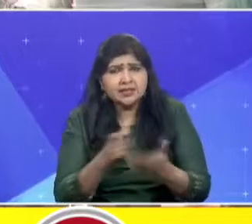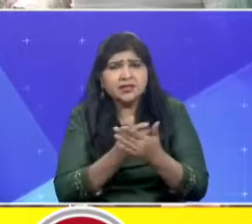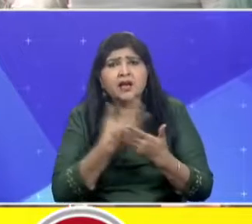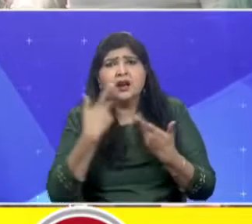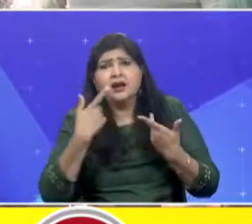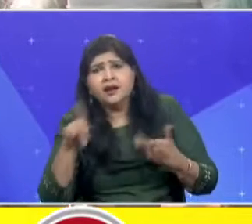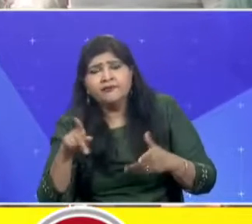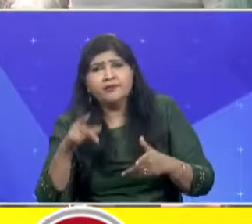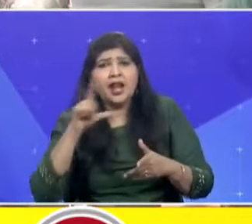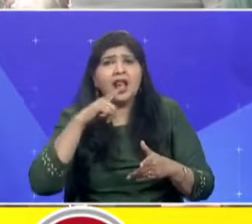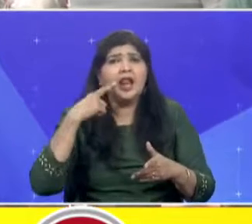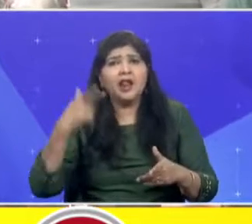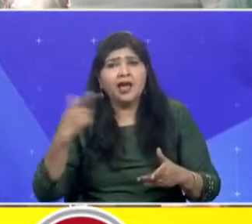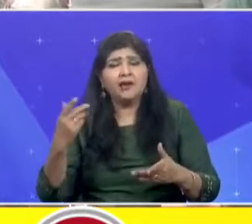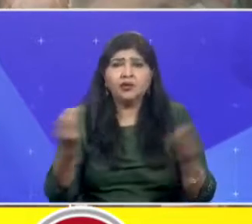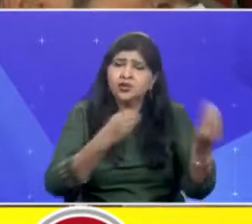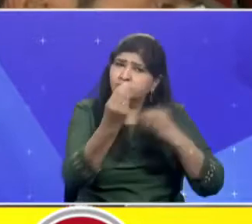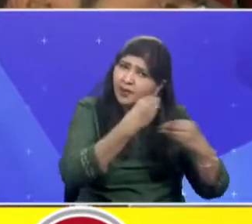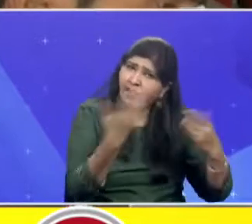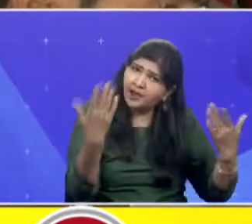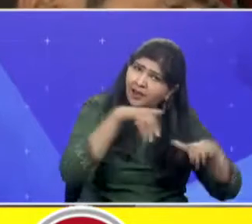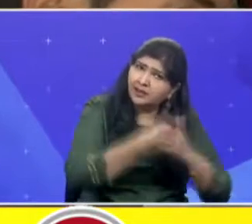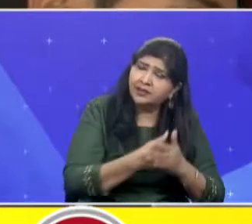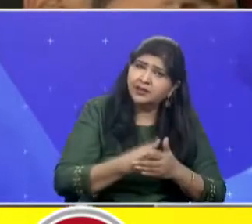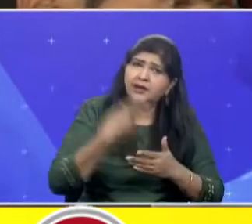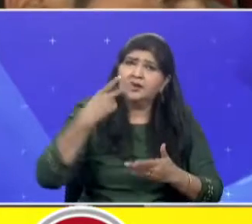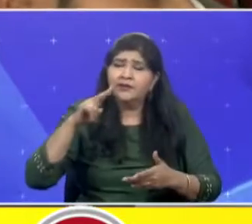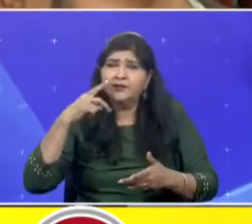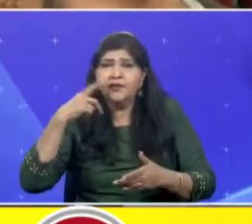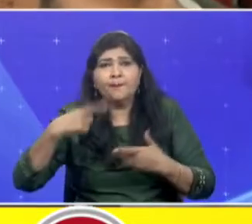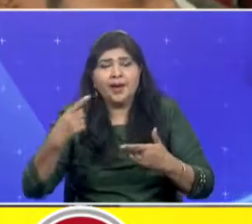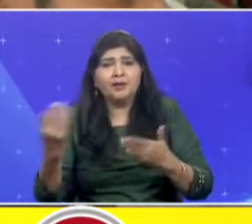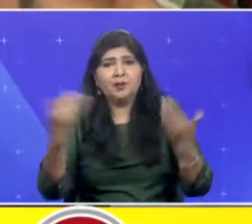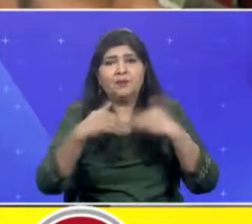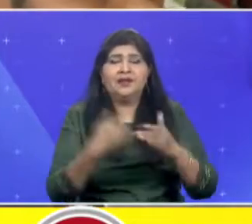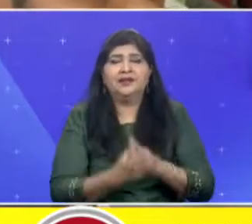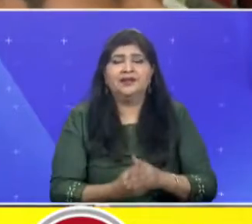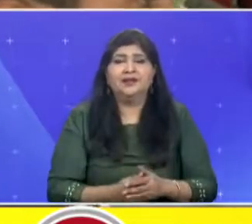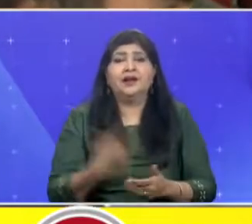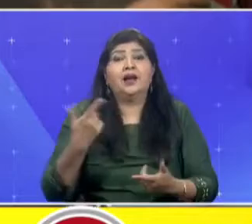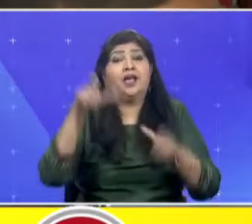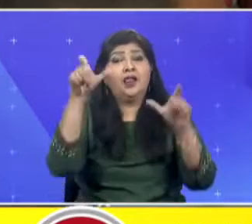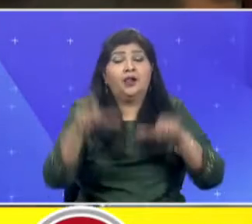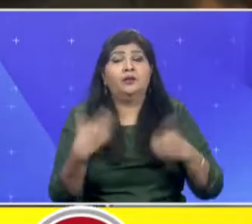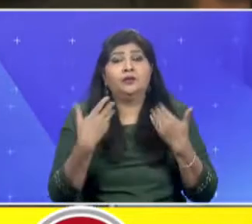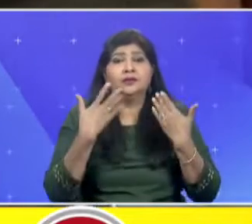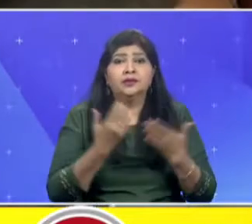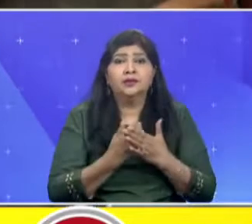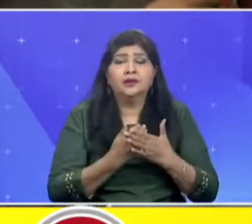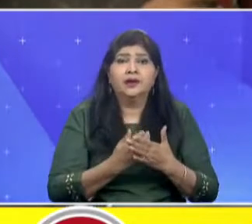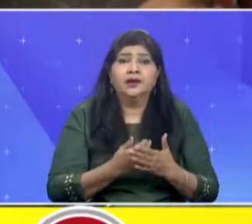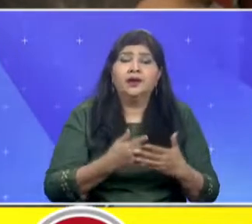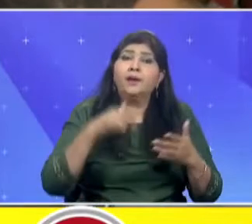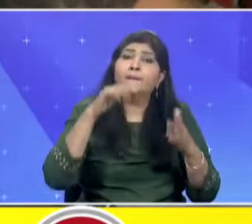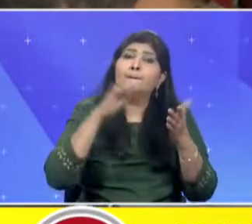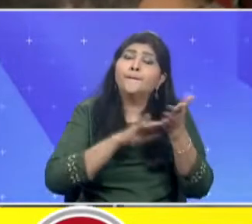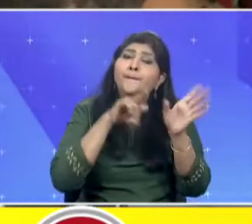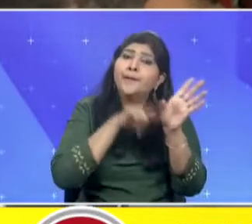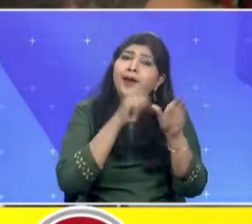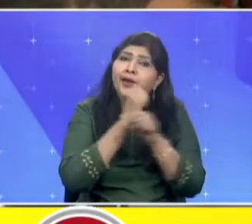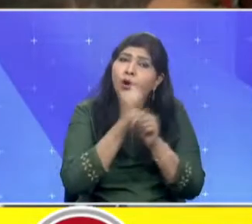सी भाषाओं, बहुत सी बोलियों में मिलते हैं। कई लोग माइगोव